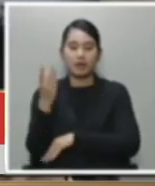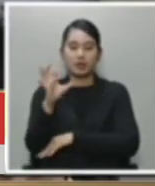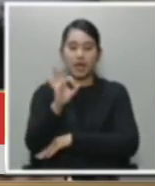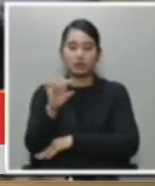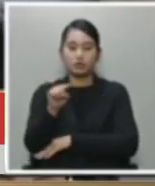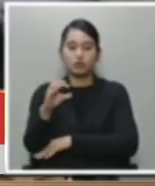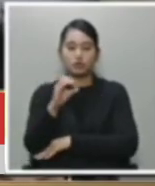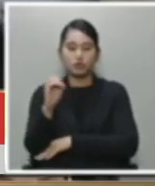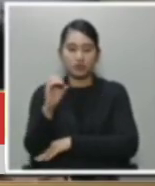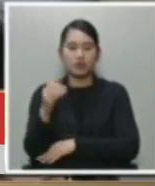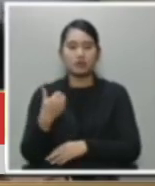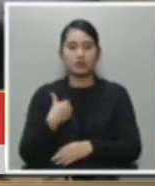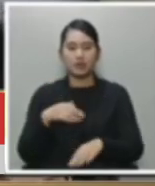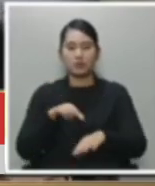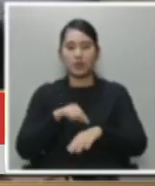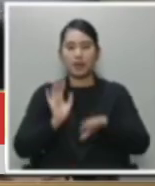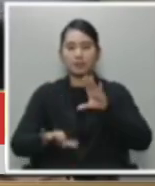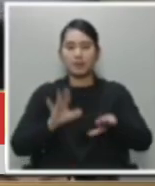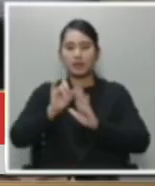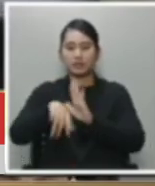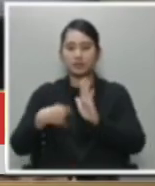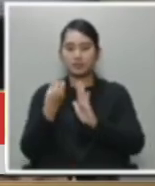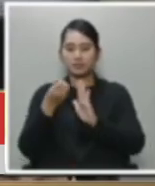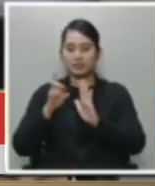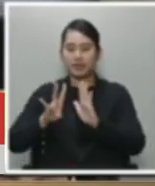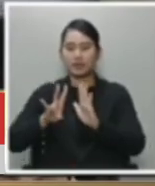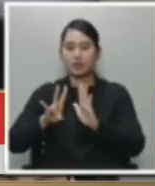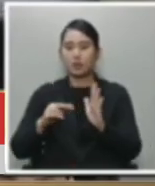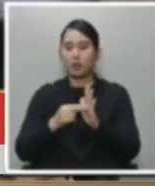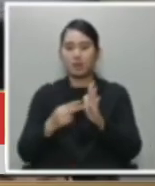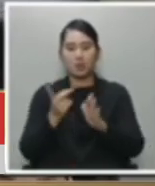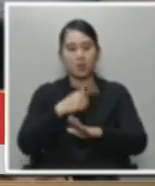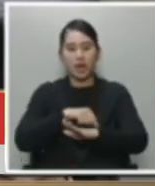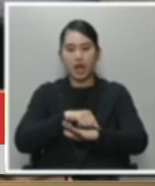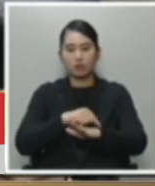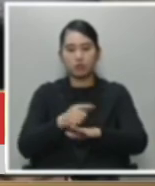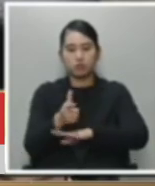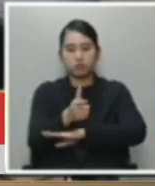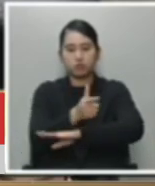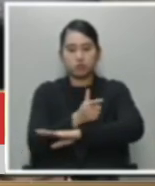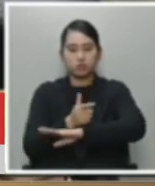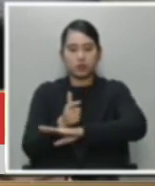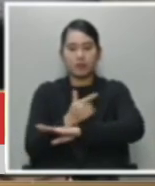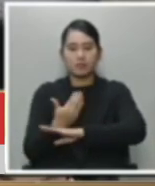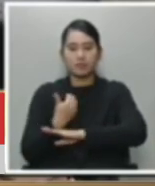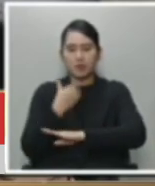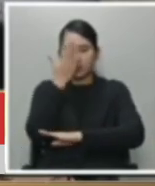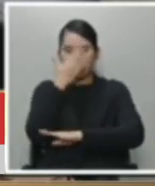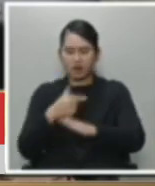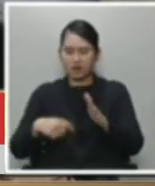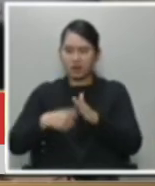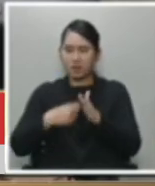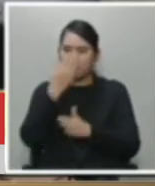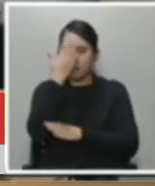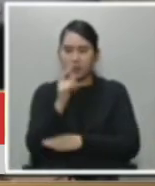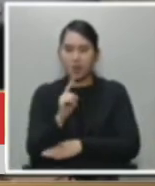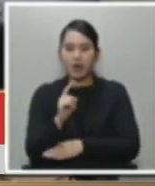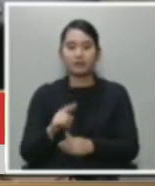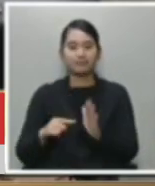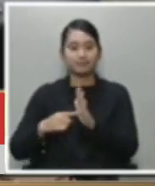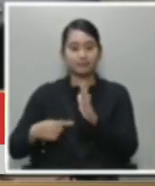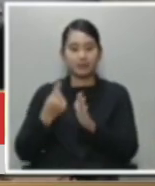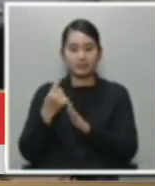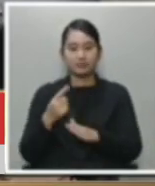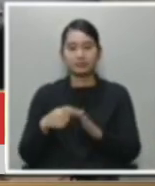ครับท่านประธานถือว่าเป็นเวลาช่วงเวลาที่ยาวนานสาเหตุที่ยาวนานอาจจะเกิดจากสาเหตุเรื่องแรก